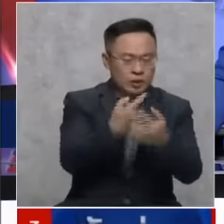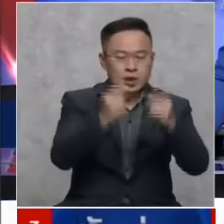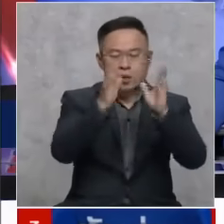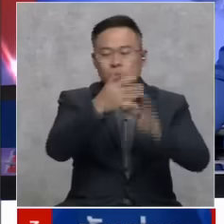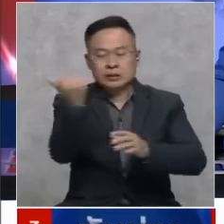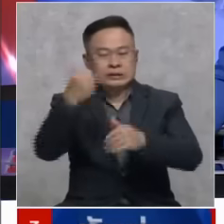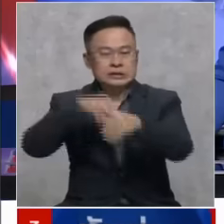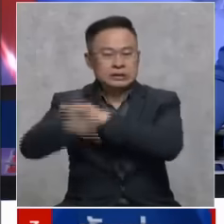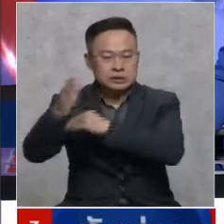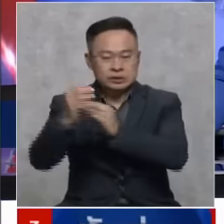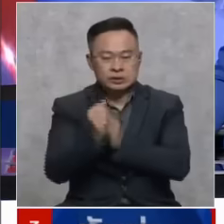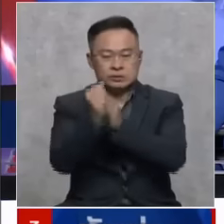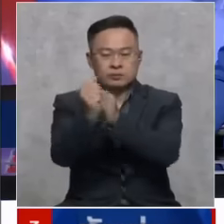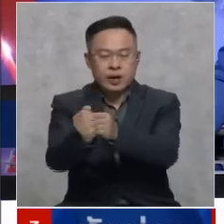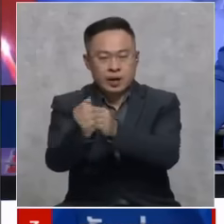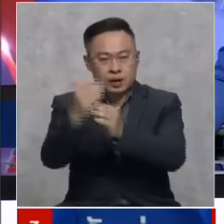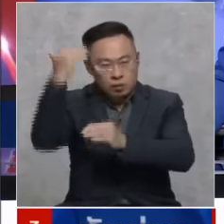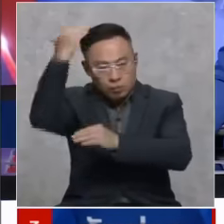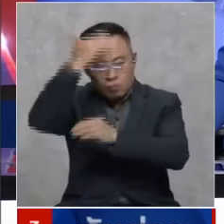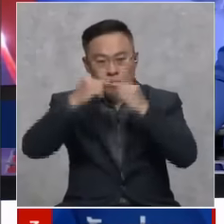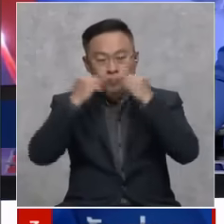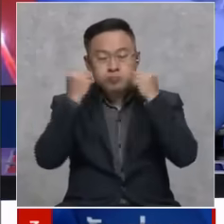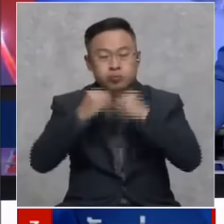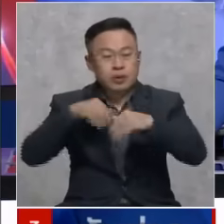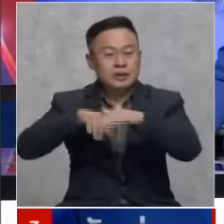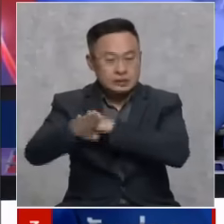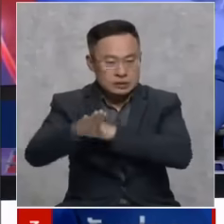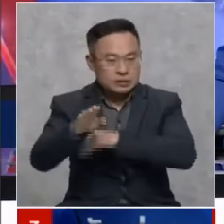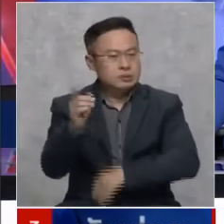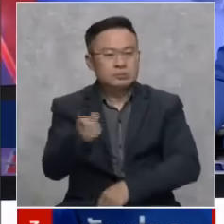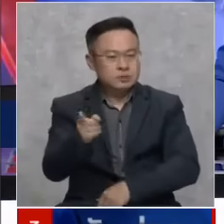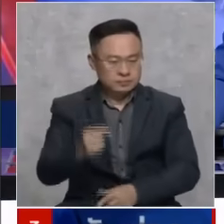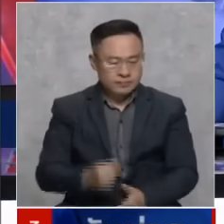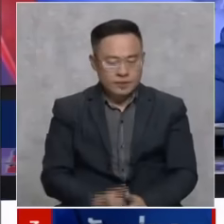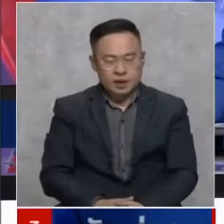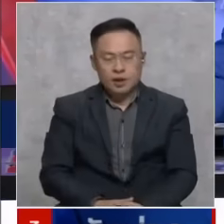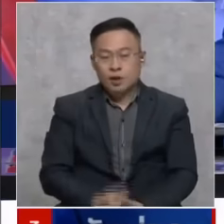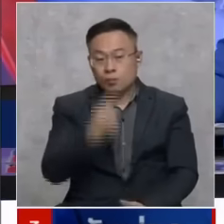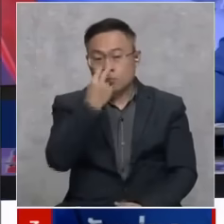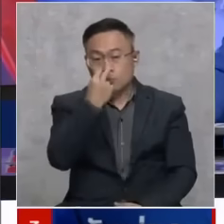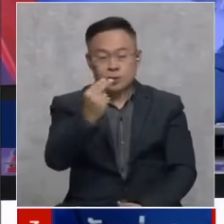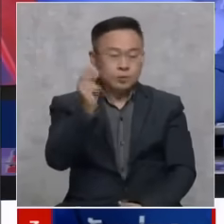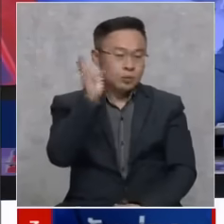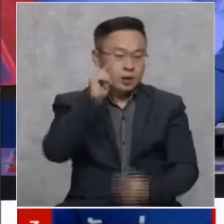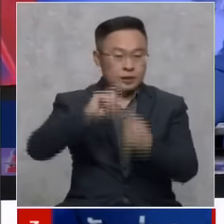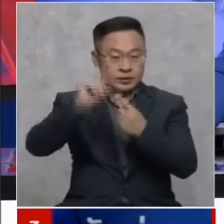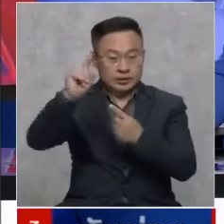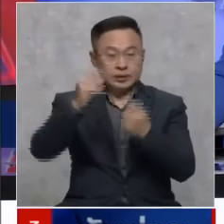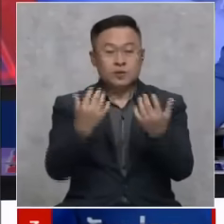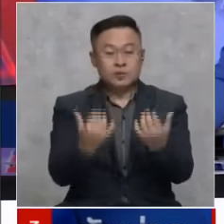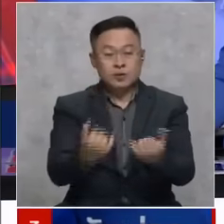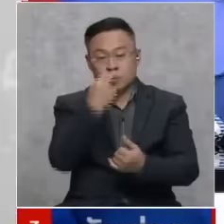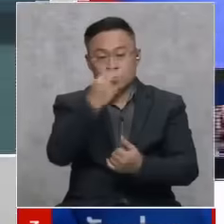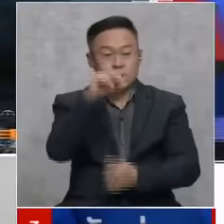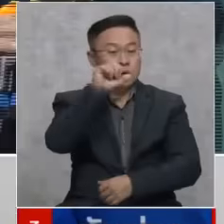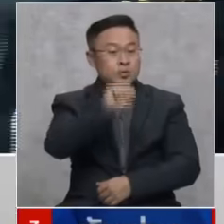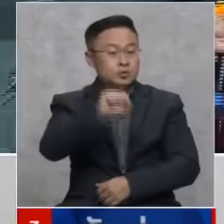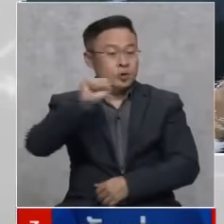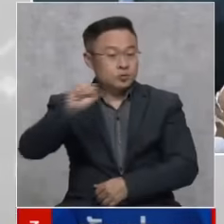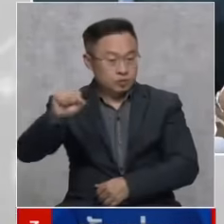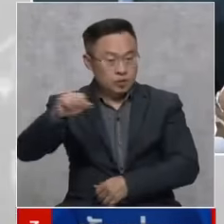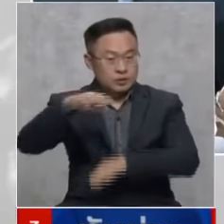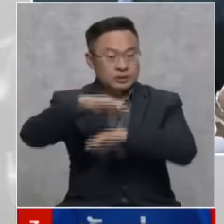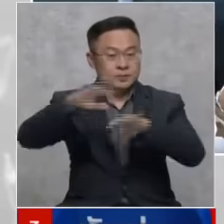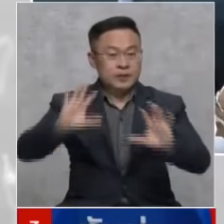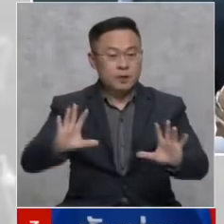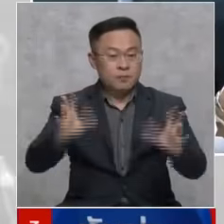นะคะเริ่มต้นข่าวแรกวันนี้จะพาไปดูบัญชีทรัพย์สินหนี้สินกันก่อนค่ะพาไปเปิดตู้เซฟของเหล่าบรรดาส.ส.นะคะเ